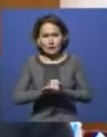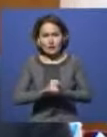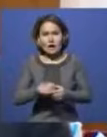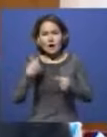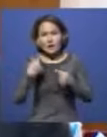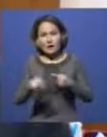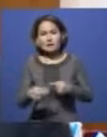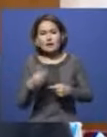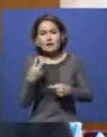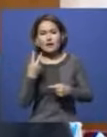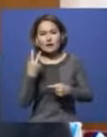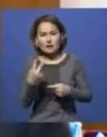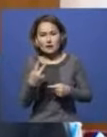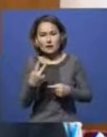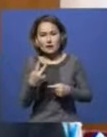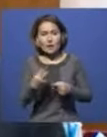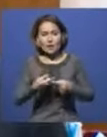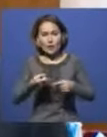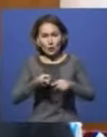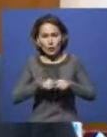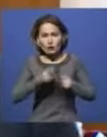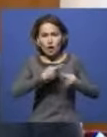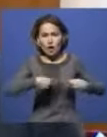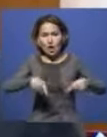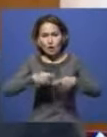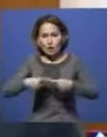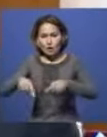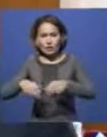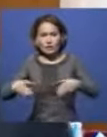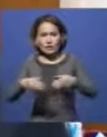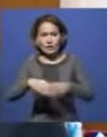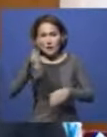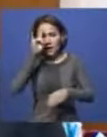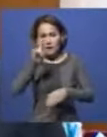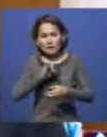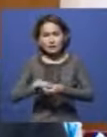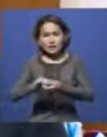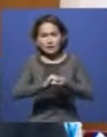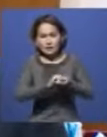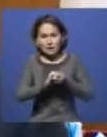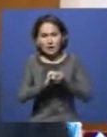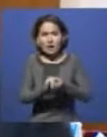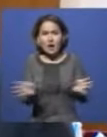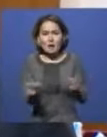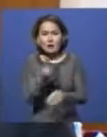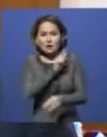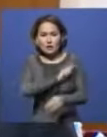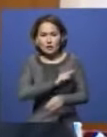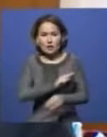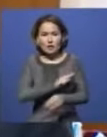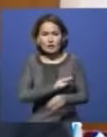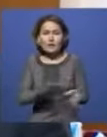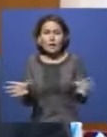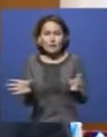екі осы құрылым арасында халқы ассамблеясы мен Қазақстан стратегиялық зерттеулер институтының арасындағы нақты бірлескен